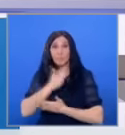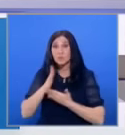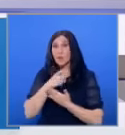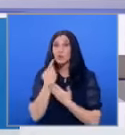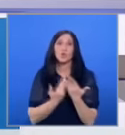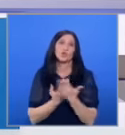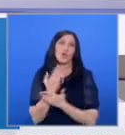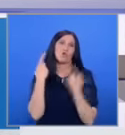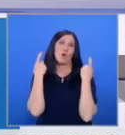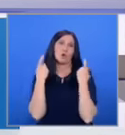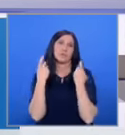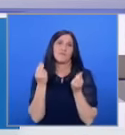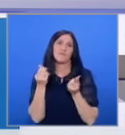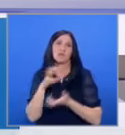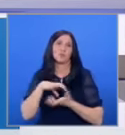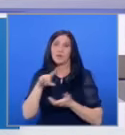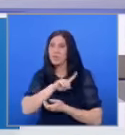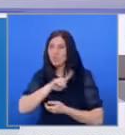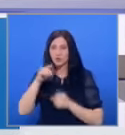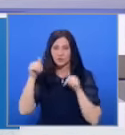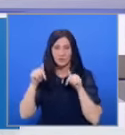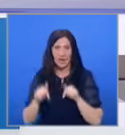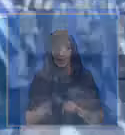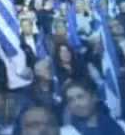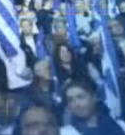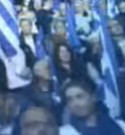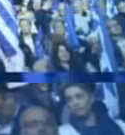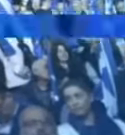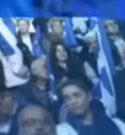от началото на гръцката финансова криза до сега.